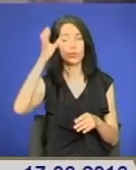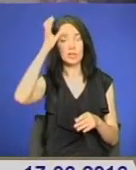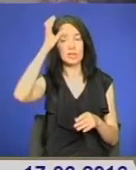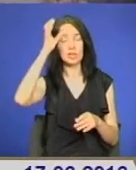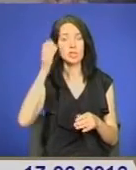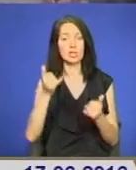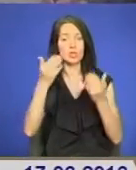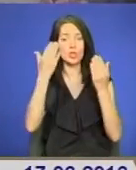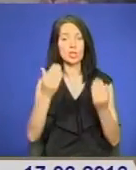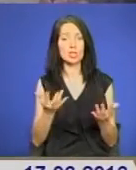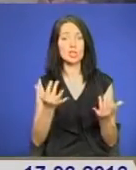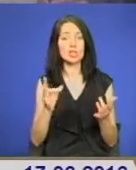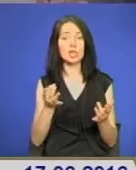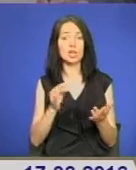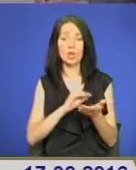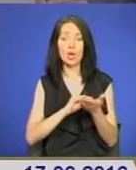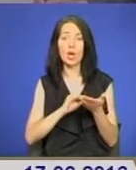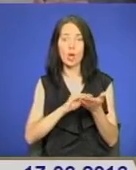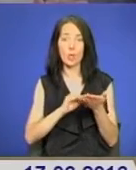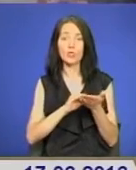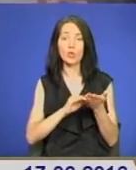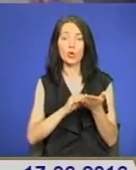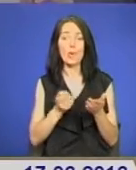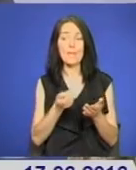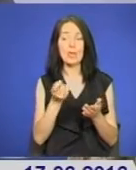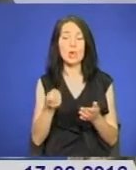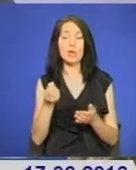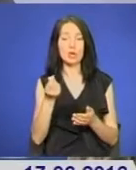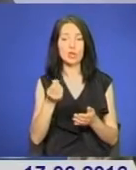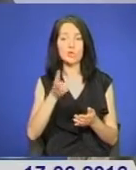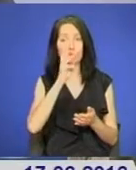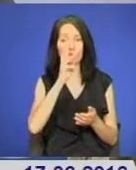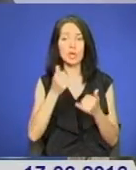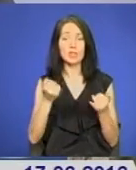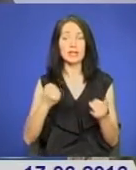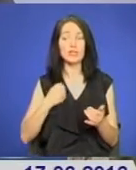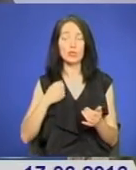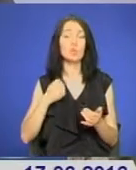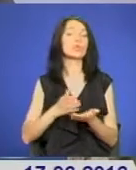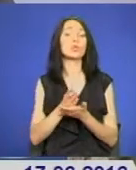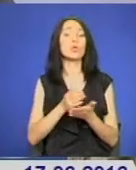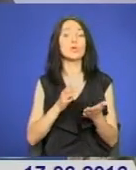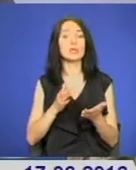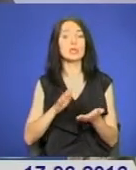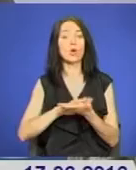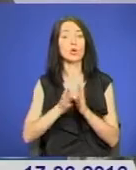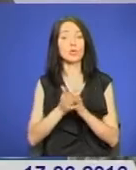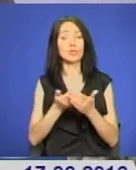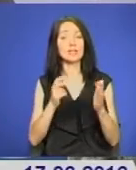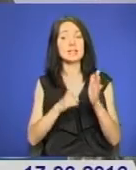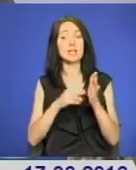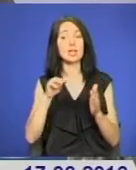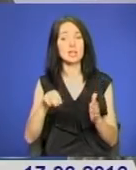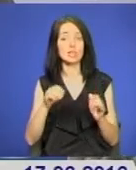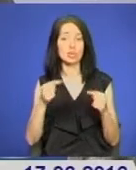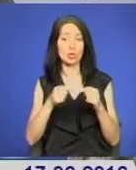На сьогоднішній день ще раз наголошую, що мінімальне грошове забезпечення для військовослужбовця служби за контрактом – це від 7 тисяч, конкретно